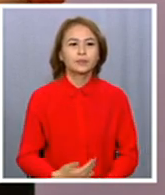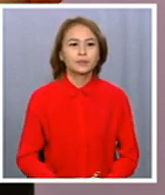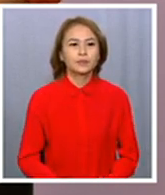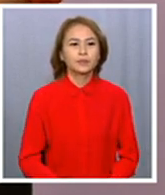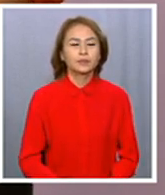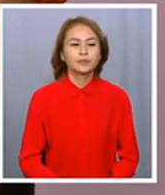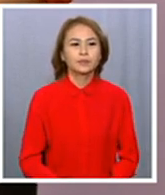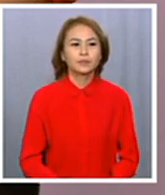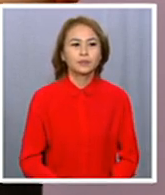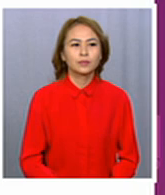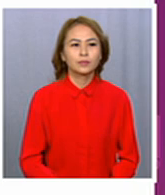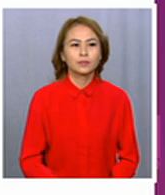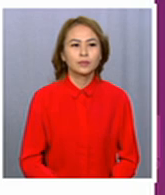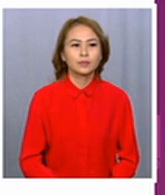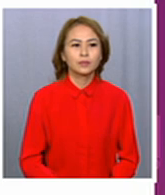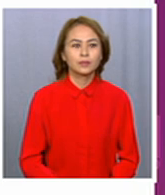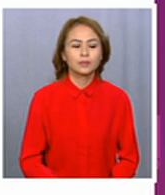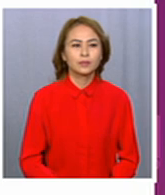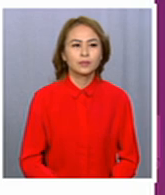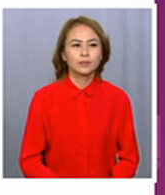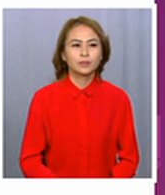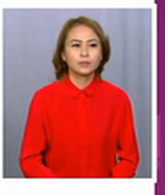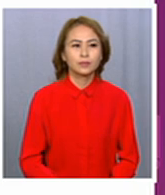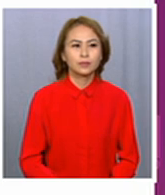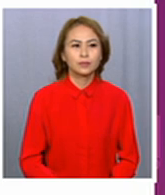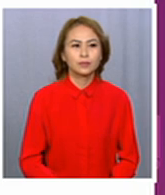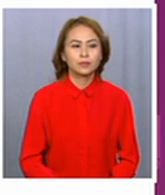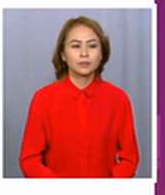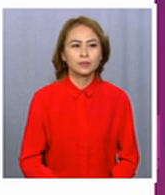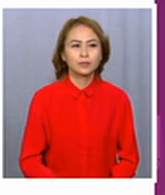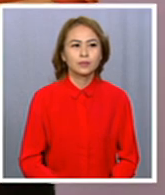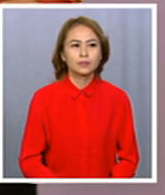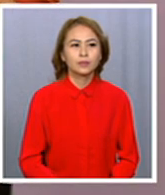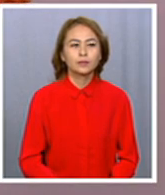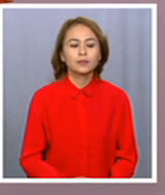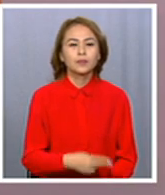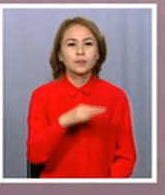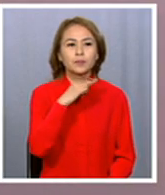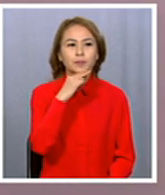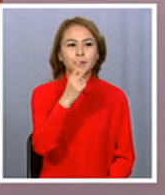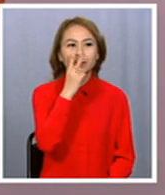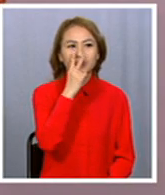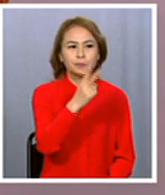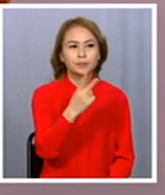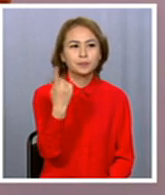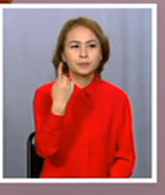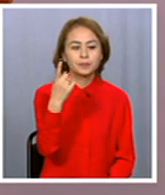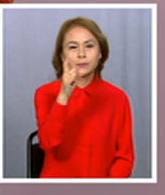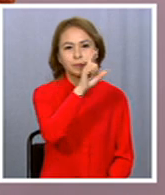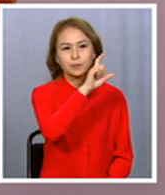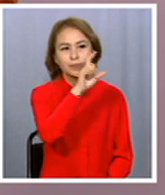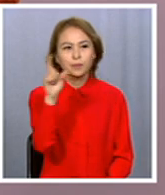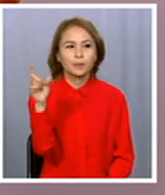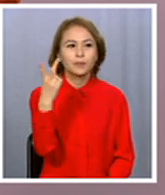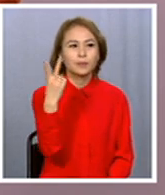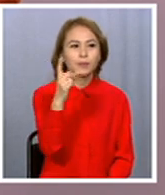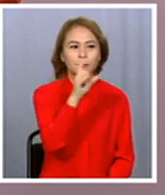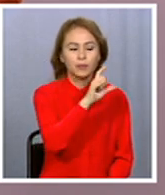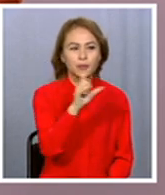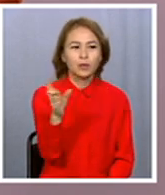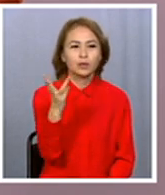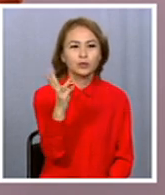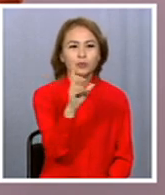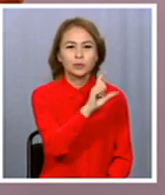бұрыштыны орналастырамыз. Енді балалар, мұқият назар аударыңдар. 1-ші қатарда, 2-ші қатарда, 3-ші